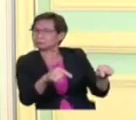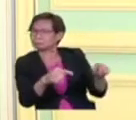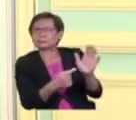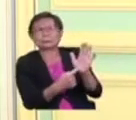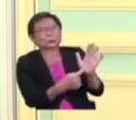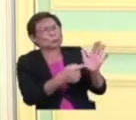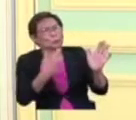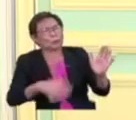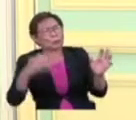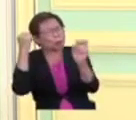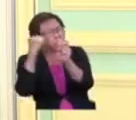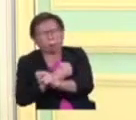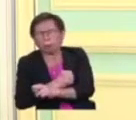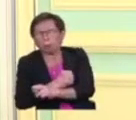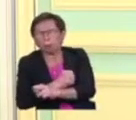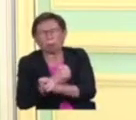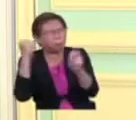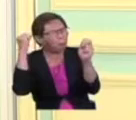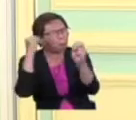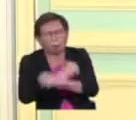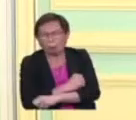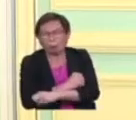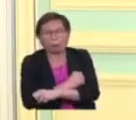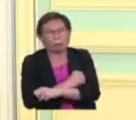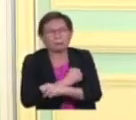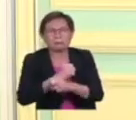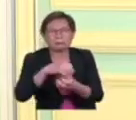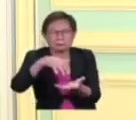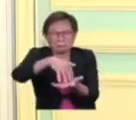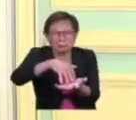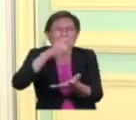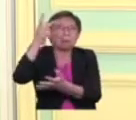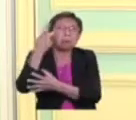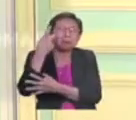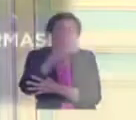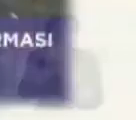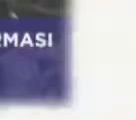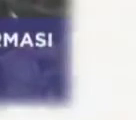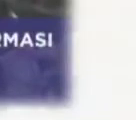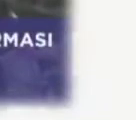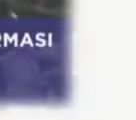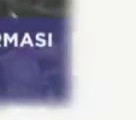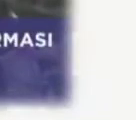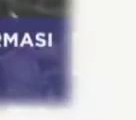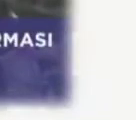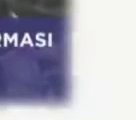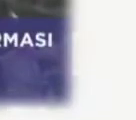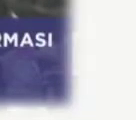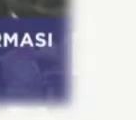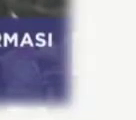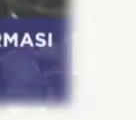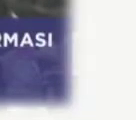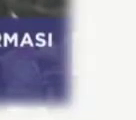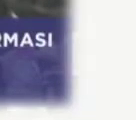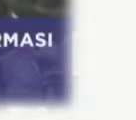cabaran ketidakstabilan pot ketidakstabilan politik yang sekaligus mengancam agenda